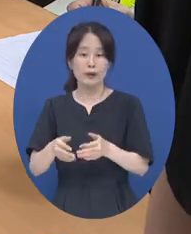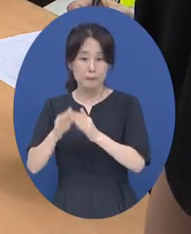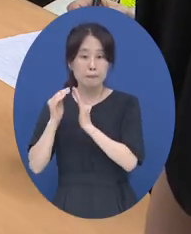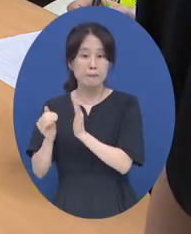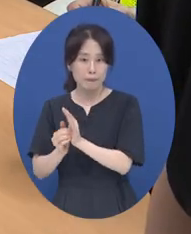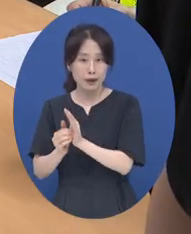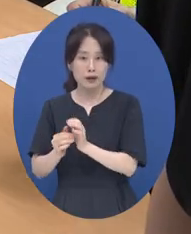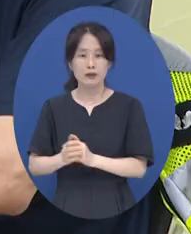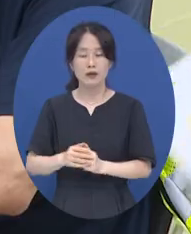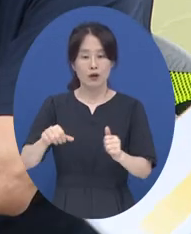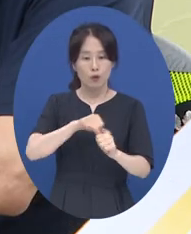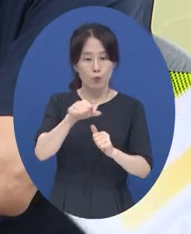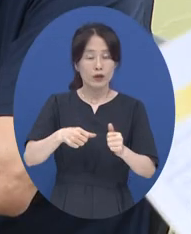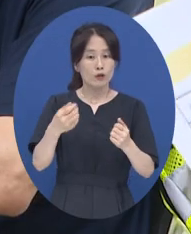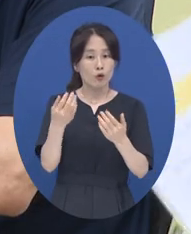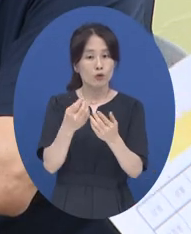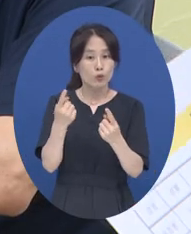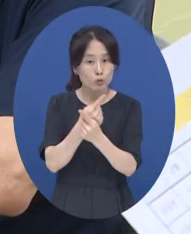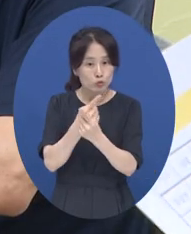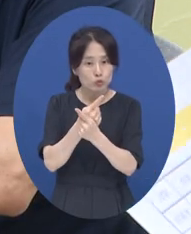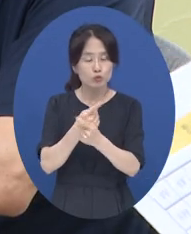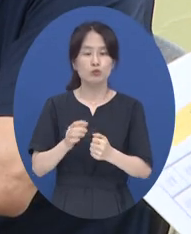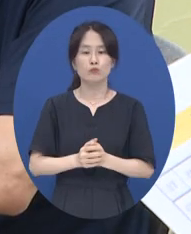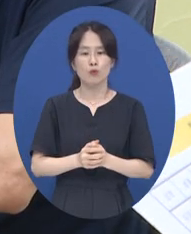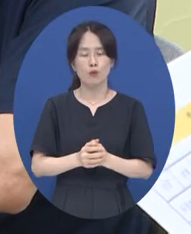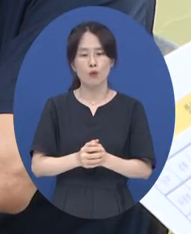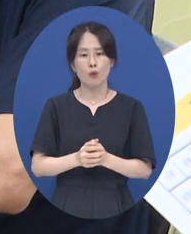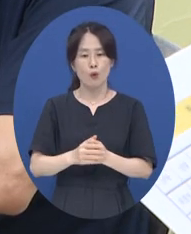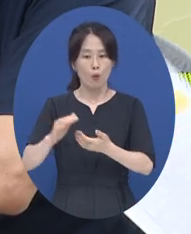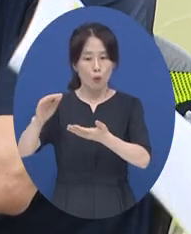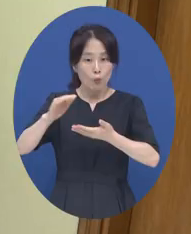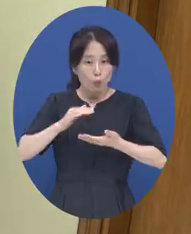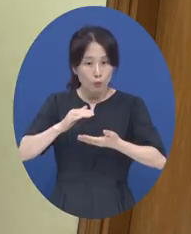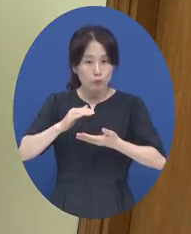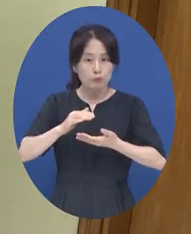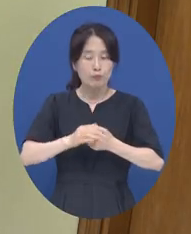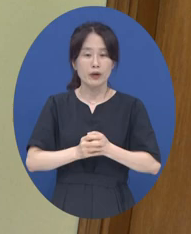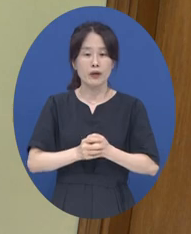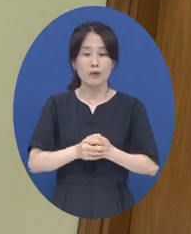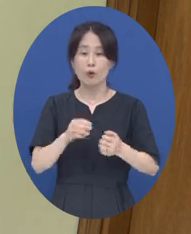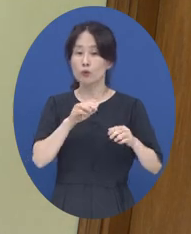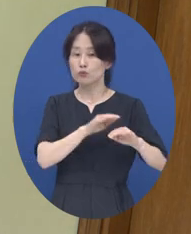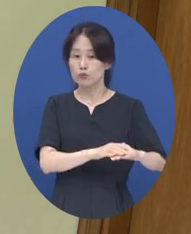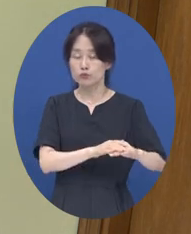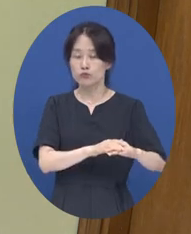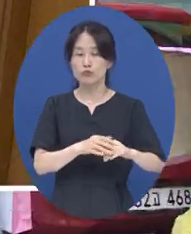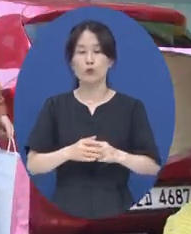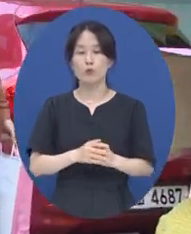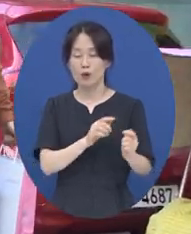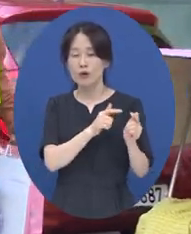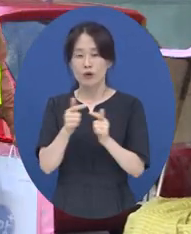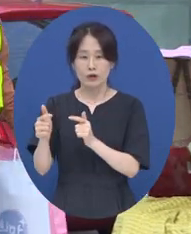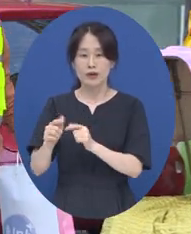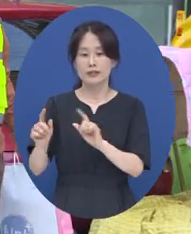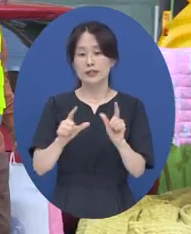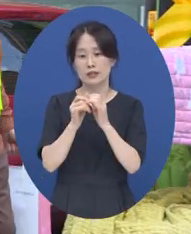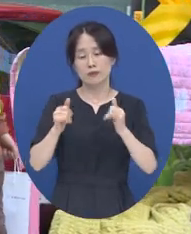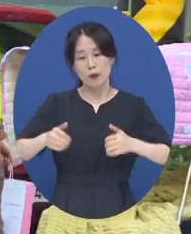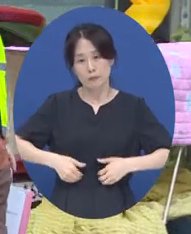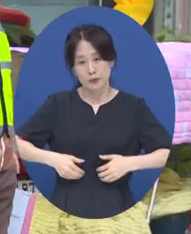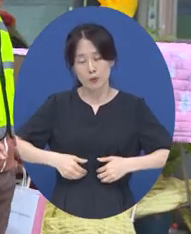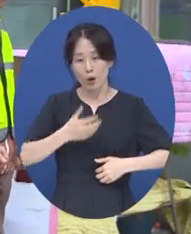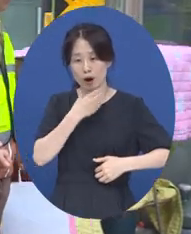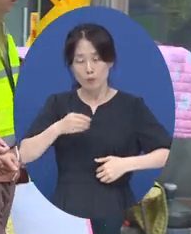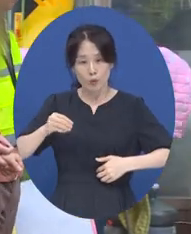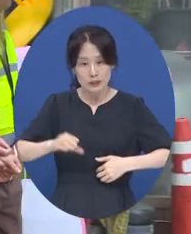조성했고, 환경 개선과 공구 대여, 택배 보관, 안심기가 서비스 같은 동네 주민들이 필요한